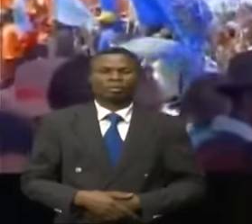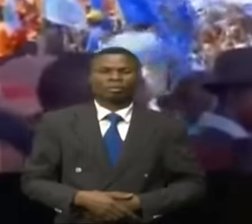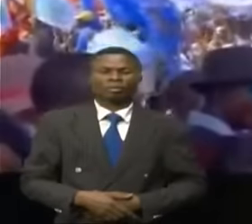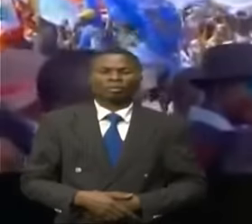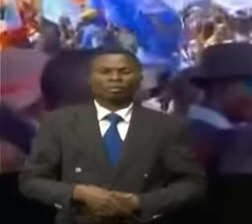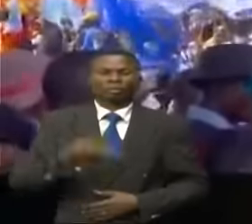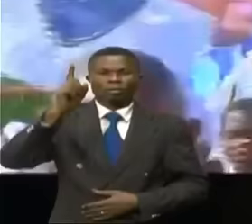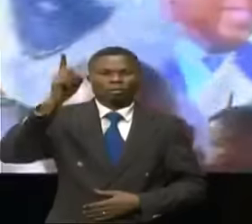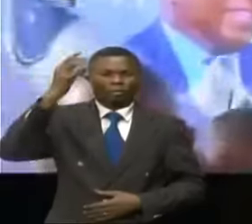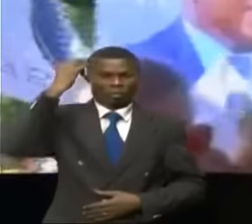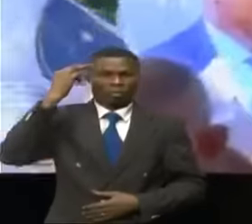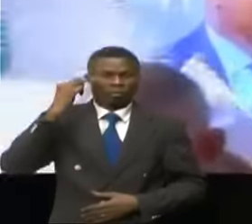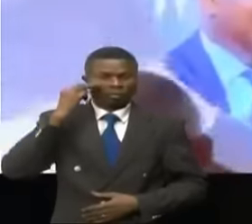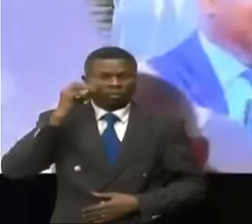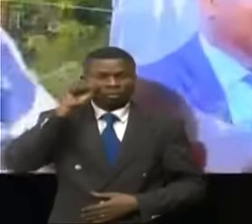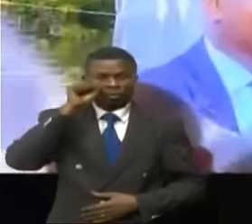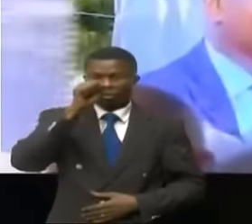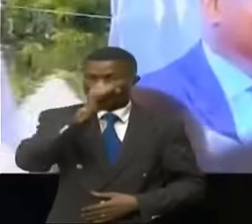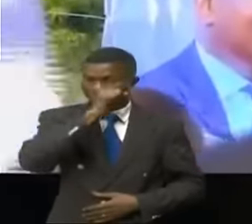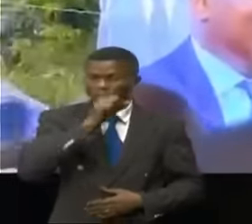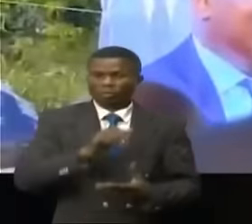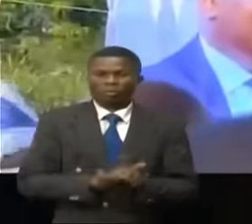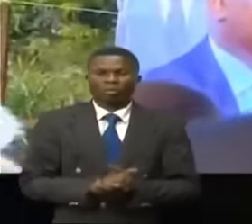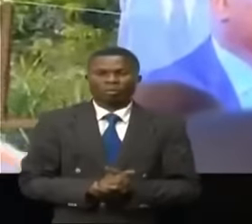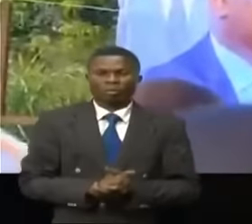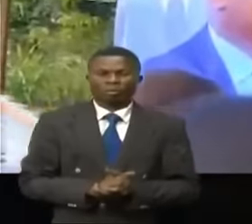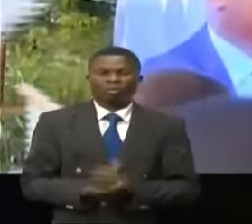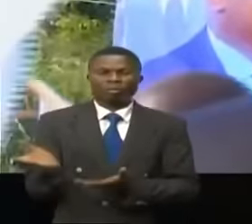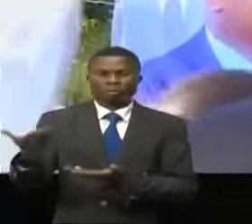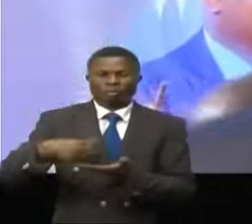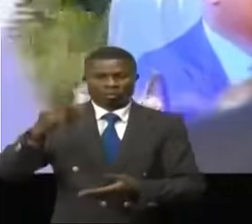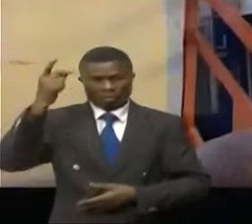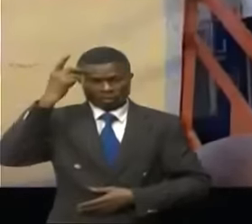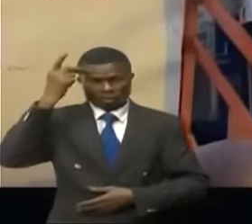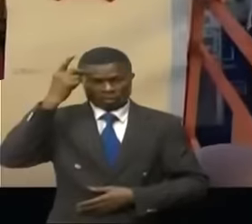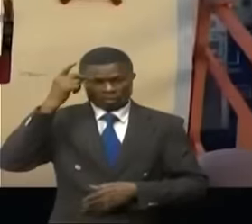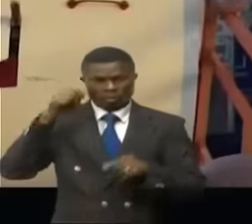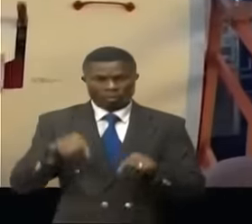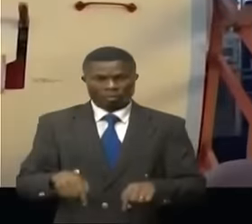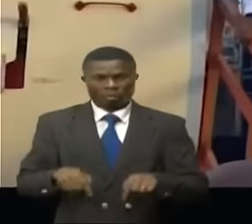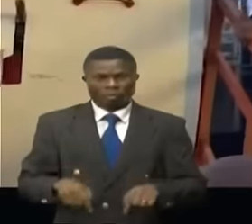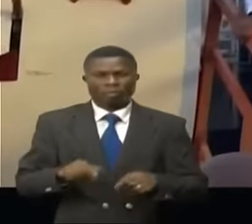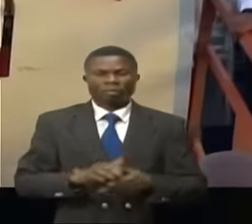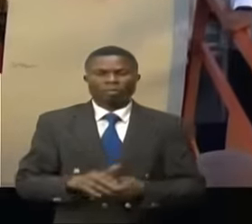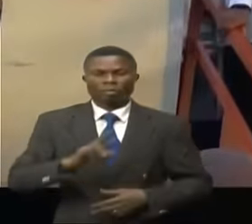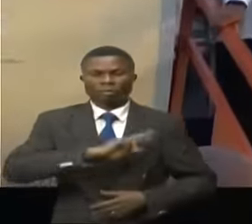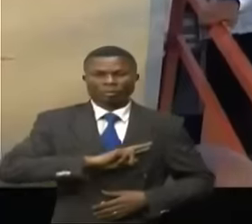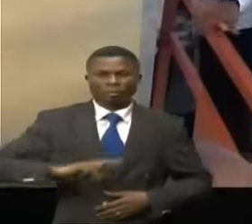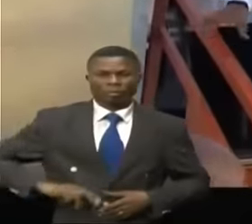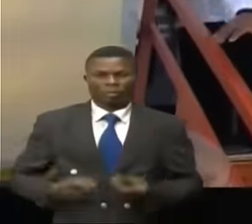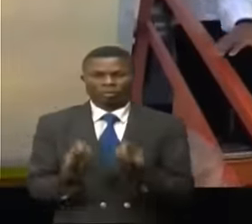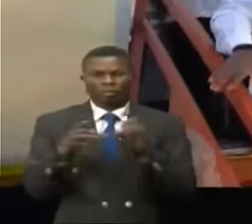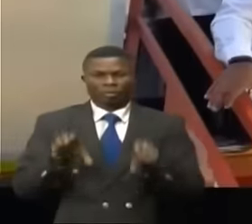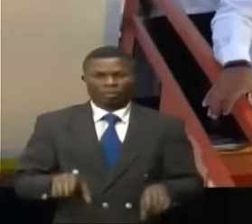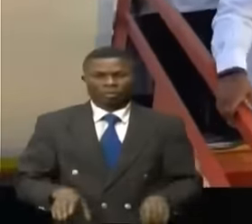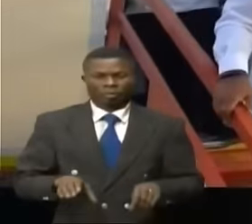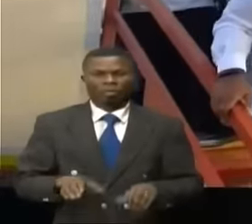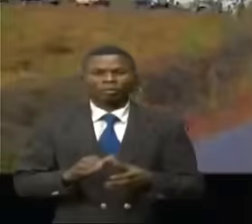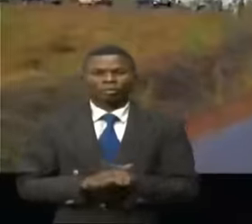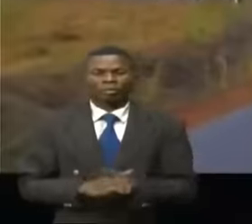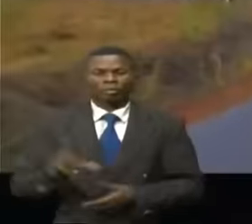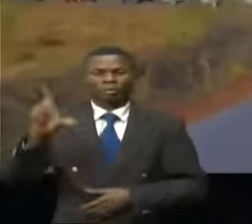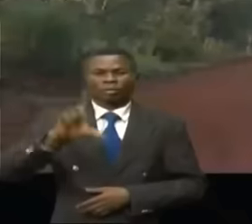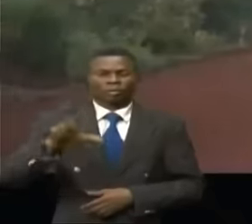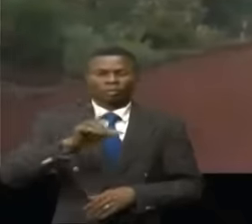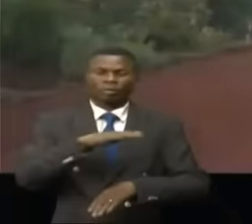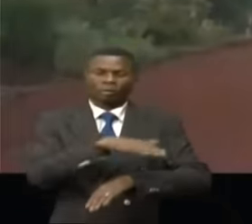Le Premier ministre Jean-Michel Samalukonde Kyenge a regagné le siège des institutions de la République démocratique du Congo lundi dans